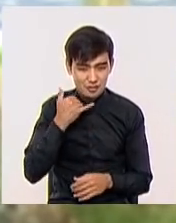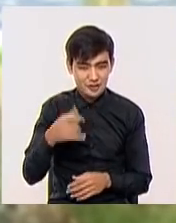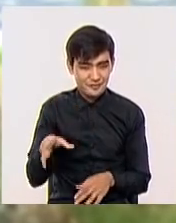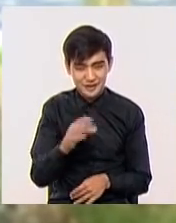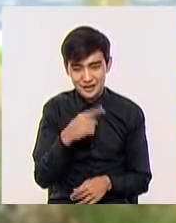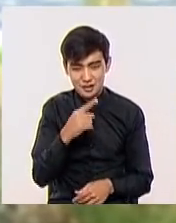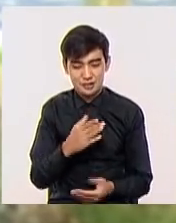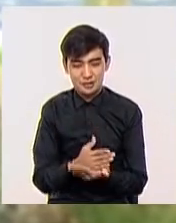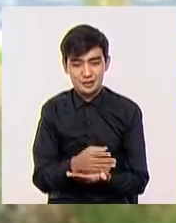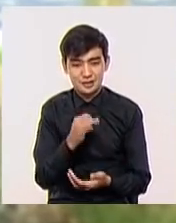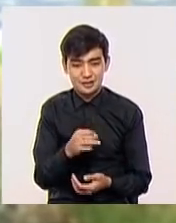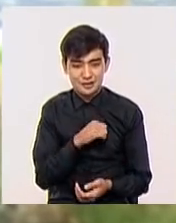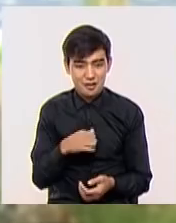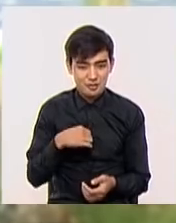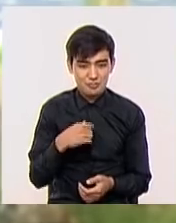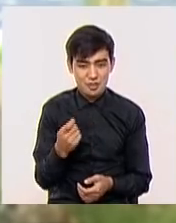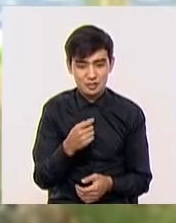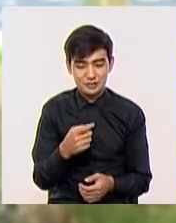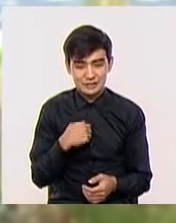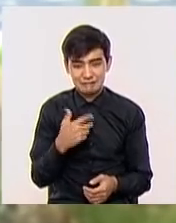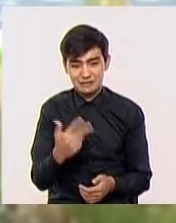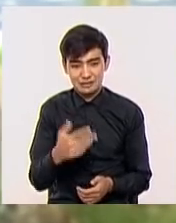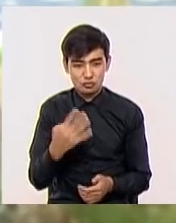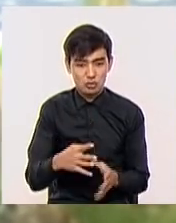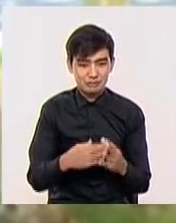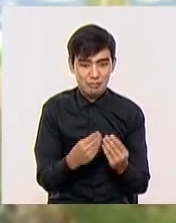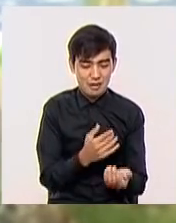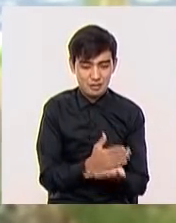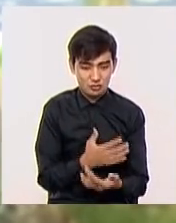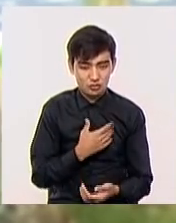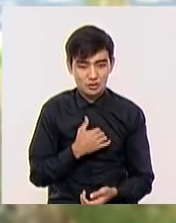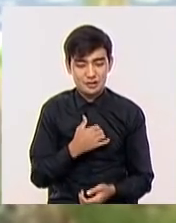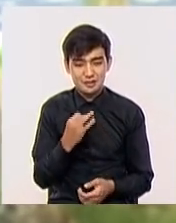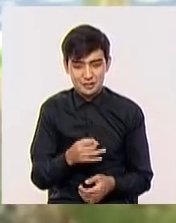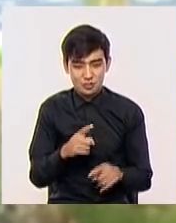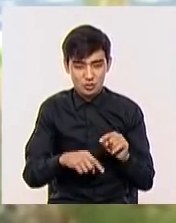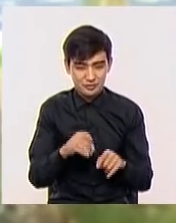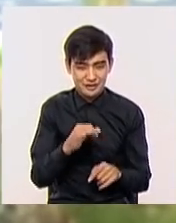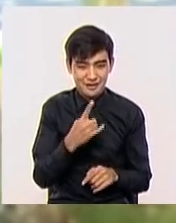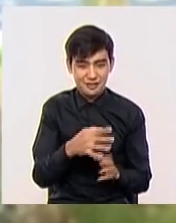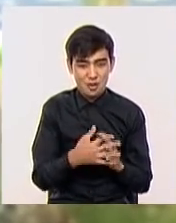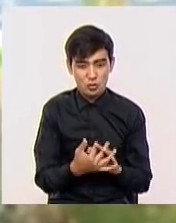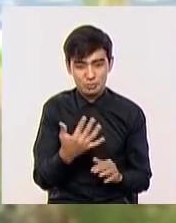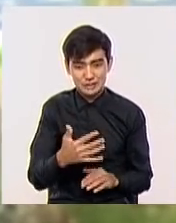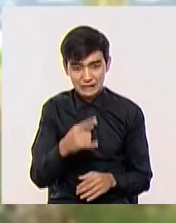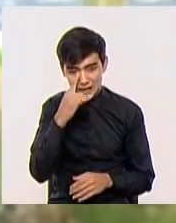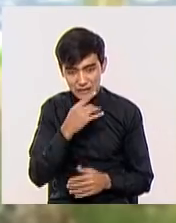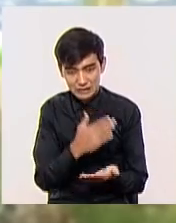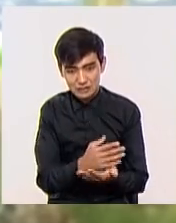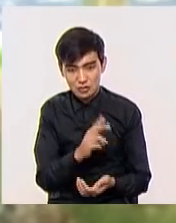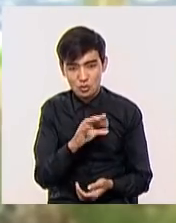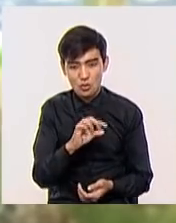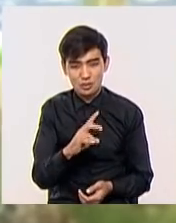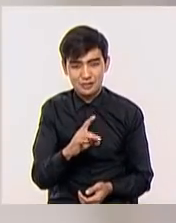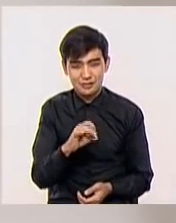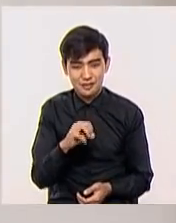жатыр. Ең азы 30-40-тан туысымыз бар дейді. Біреуісі айтып жатыр, бір ауылда 50 қазақ бар. Қоңыраттар деп